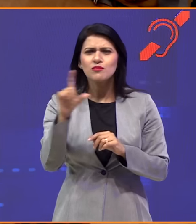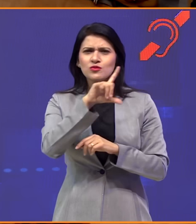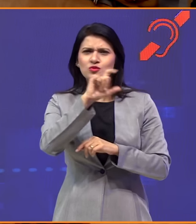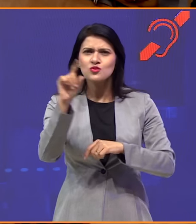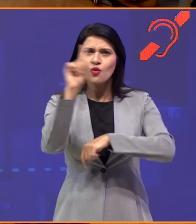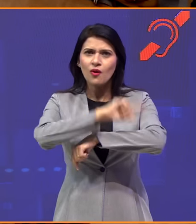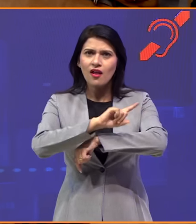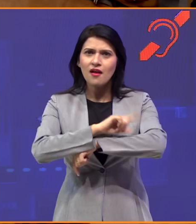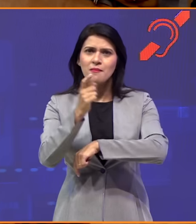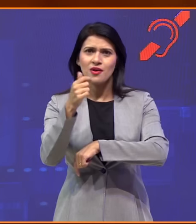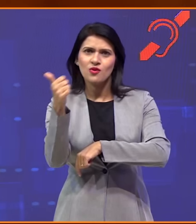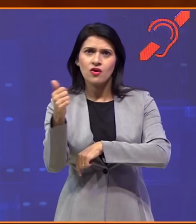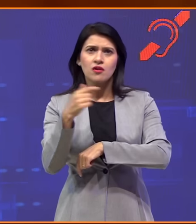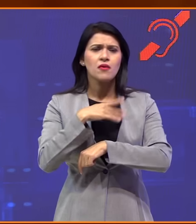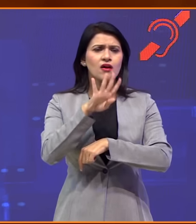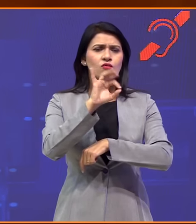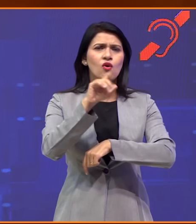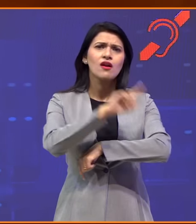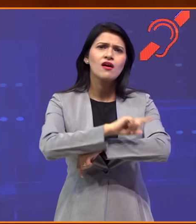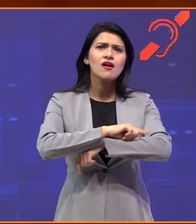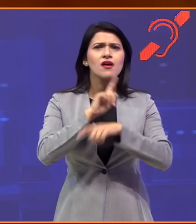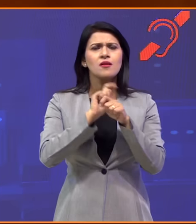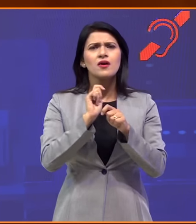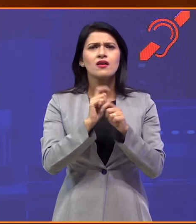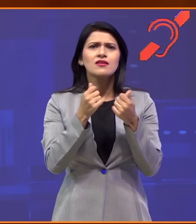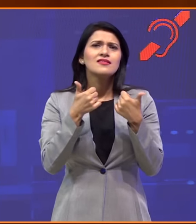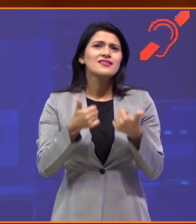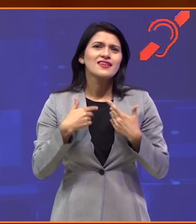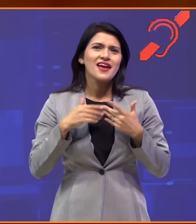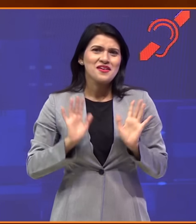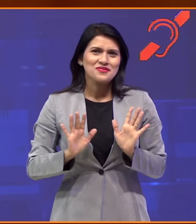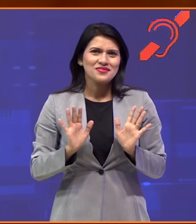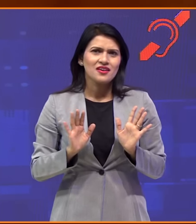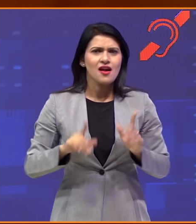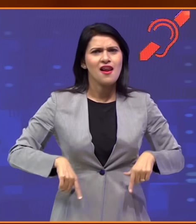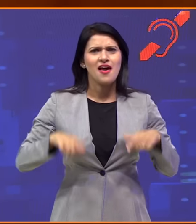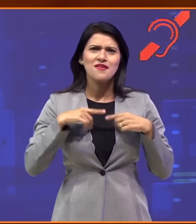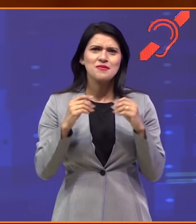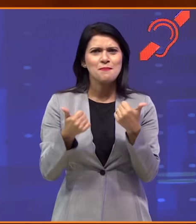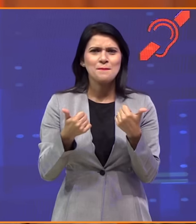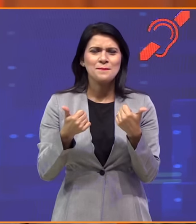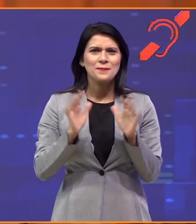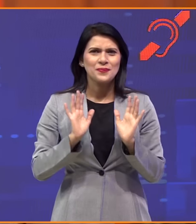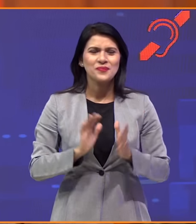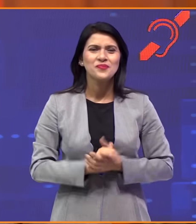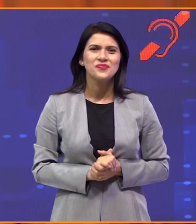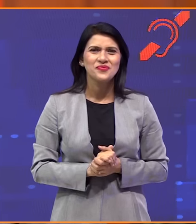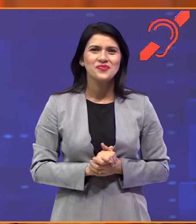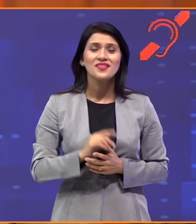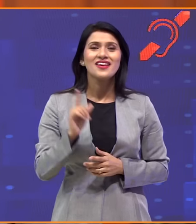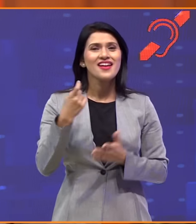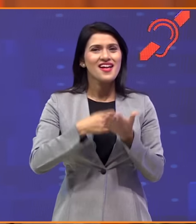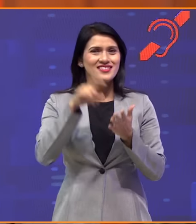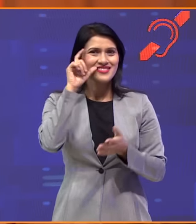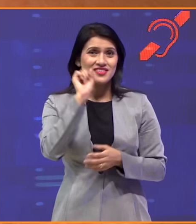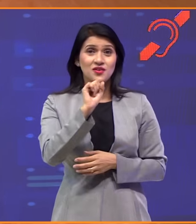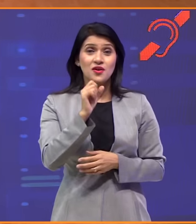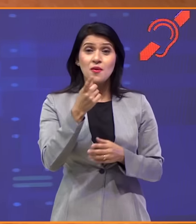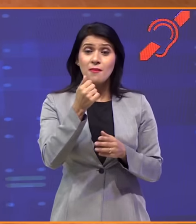पैसे कमाता है मैं 40 दिन 40 दिन में ठीक-ठाक कमा लेता हूं मेरी जिंदगी चल जाती है भाई आपकी फिल्म का डायलॉग है जी अगर